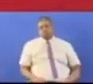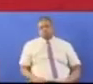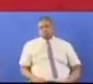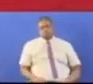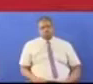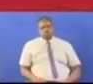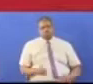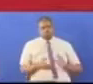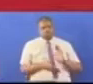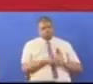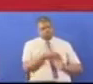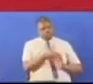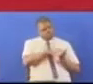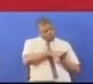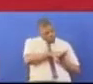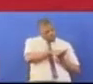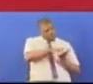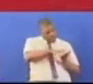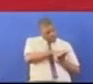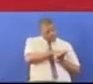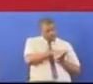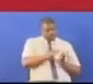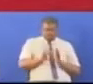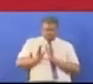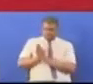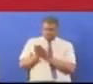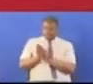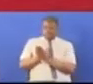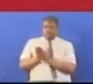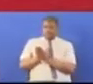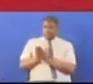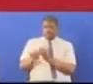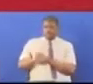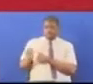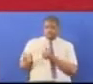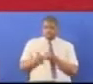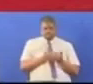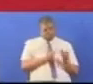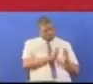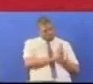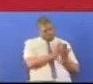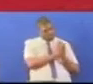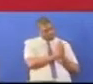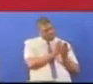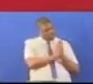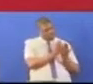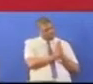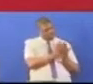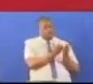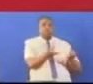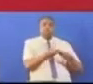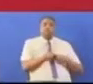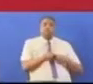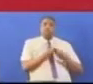Nilitaka kuanza kueleza kwa kurejea katiba. Katiba, Mheshimiwa Naibu Spika,